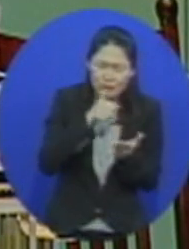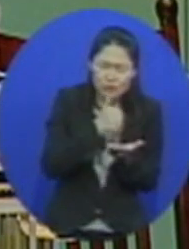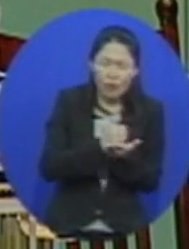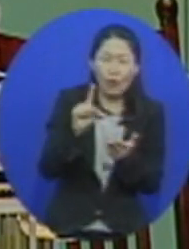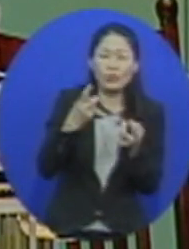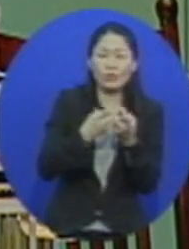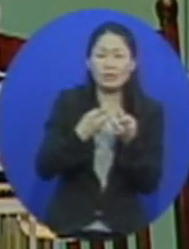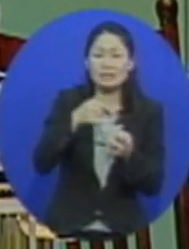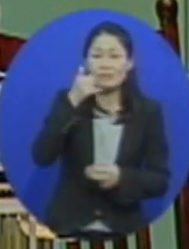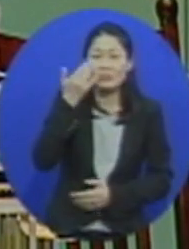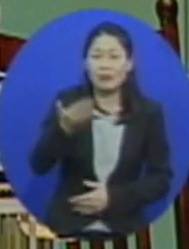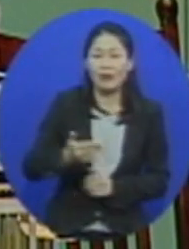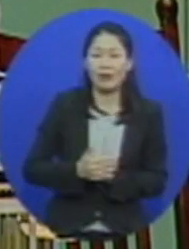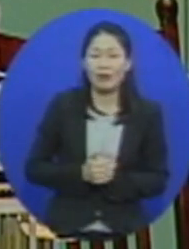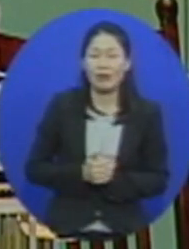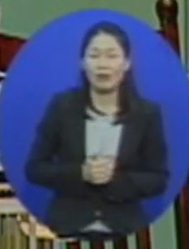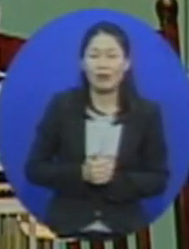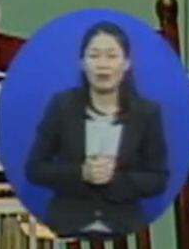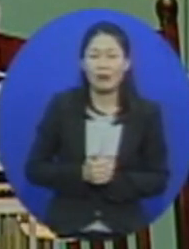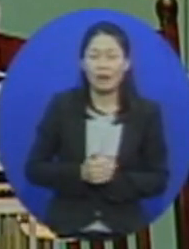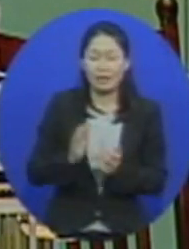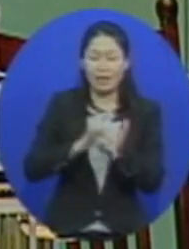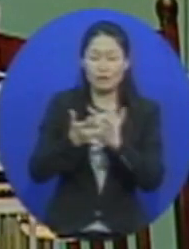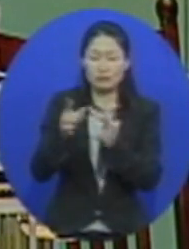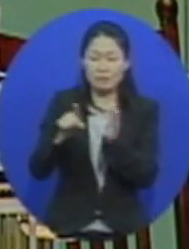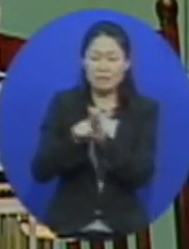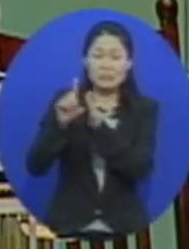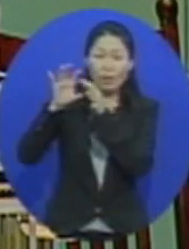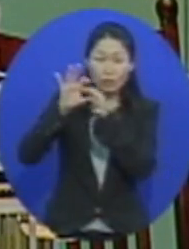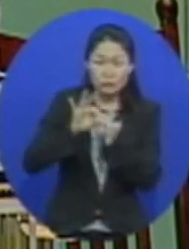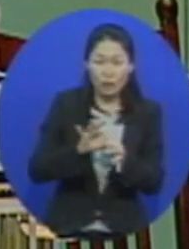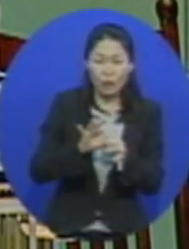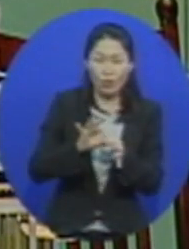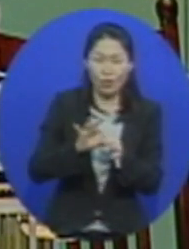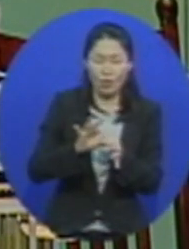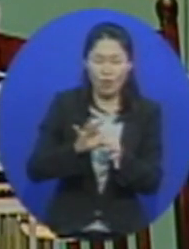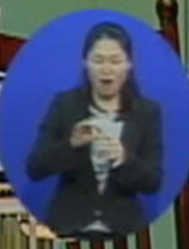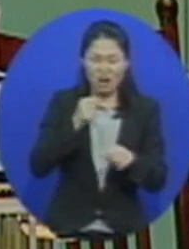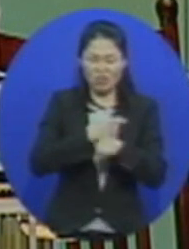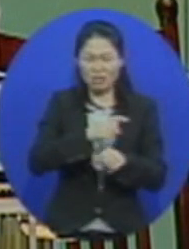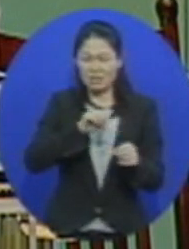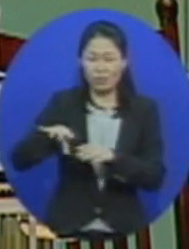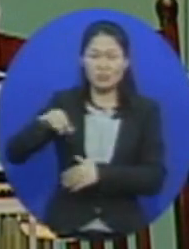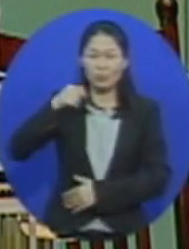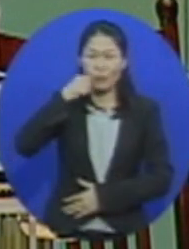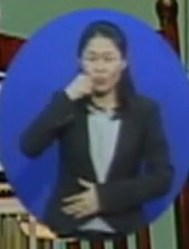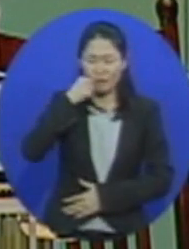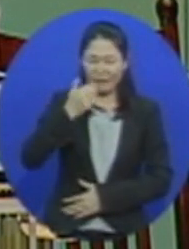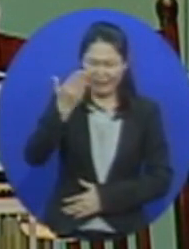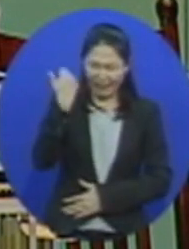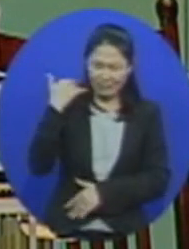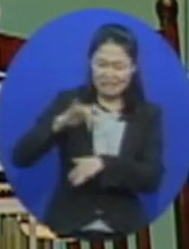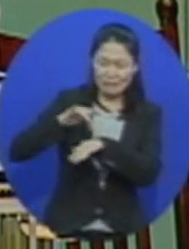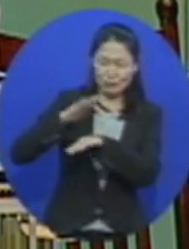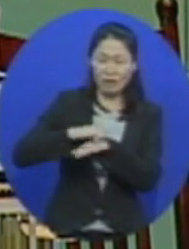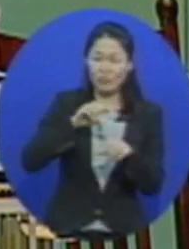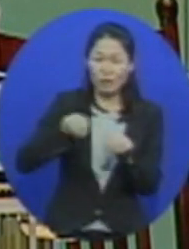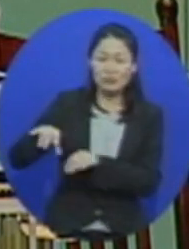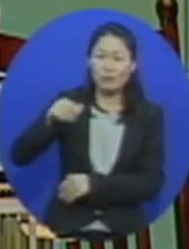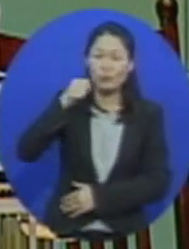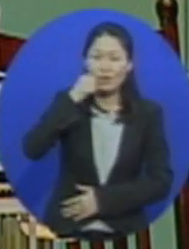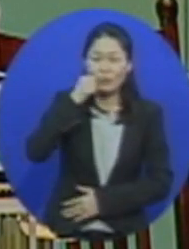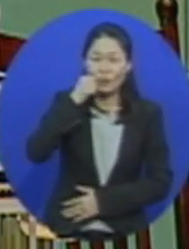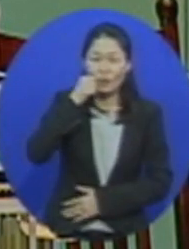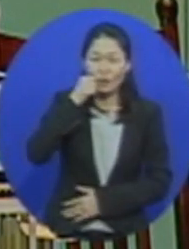있을 수가 있어요 예수를 믿으면서도 성질을 버리지 못하고 옛날 습관 버리지 못하고